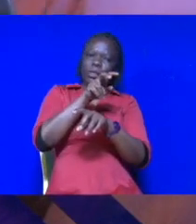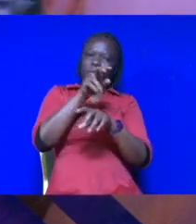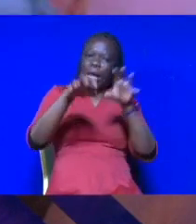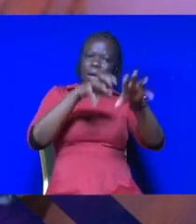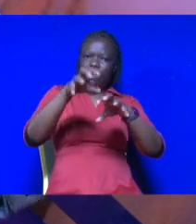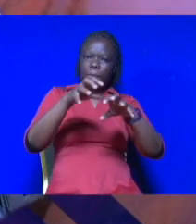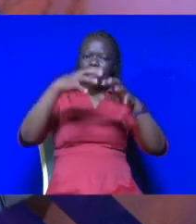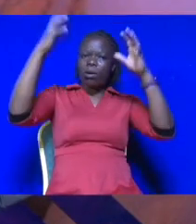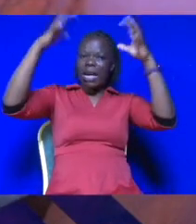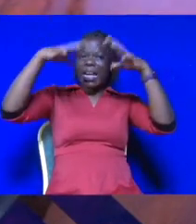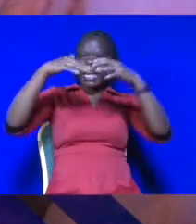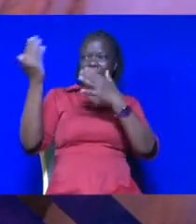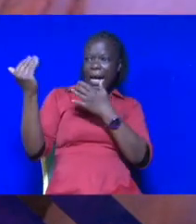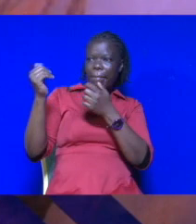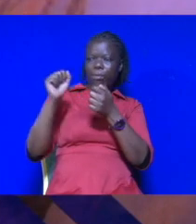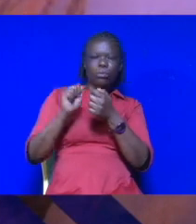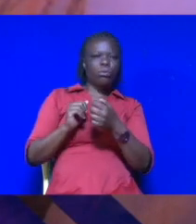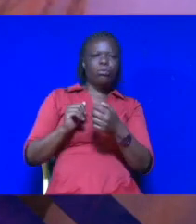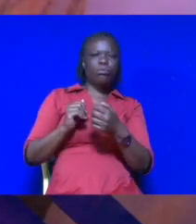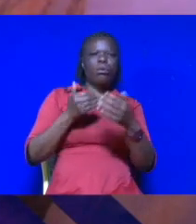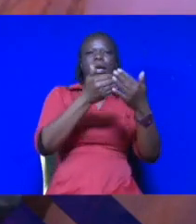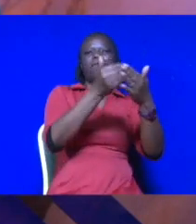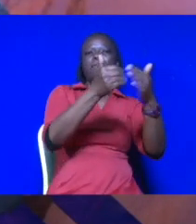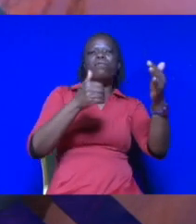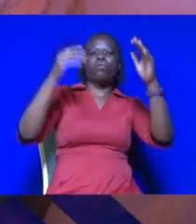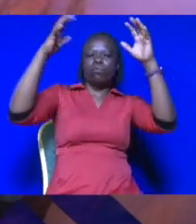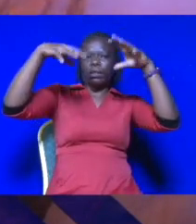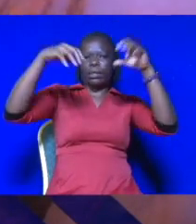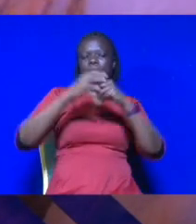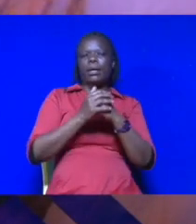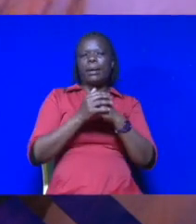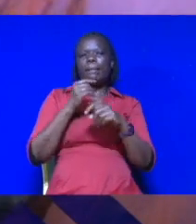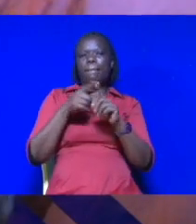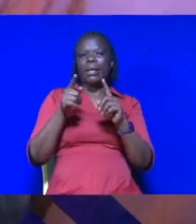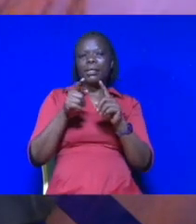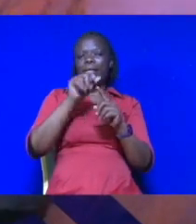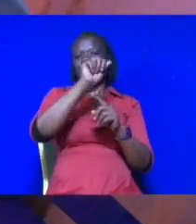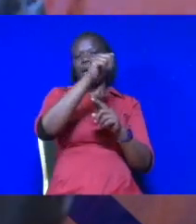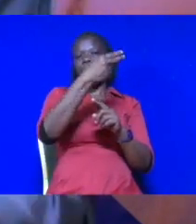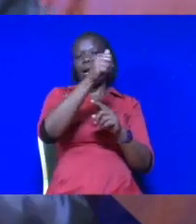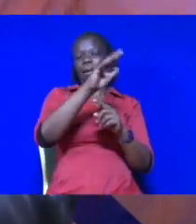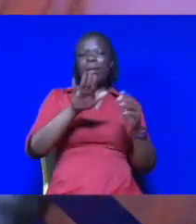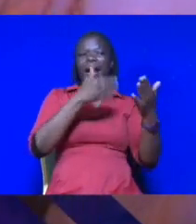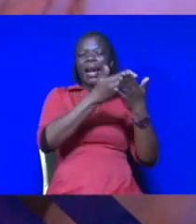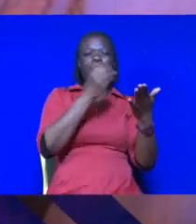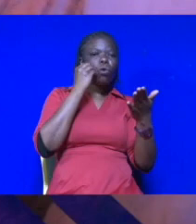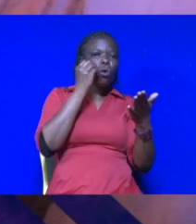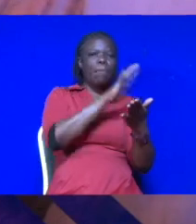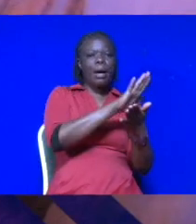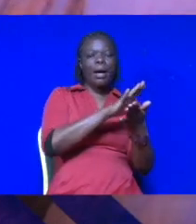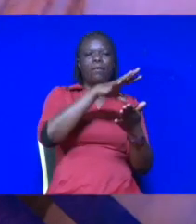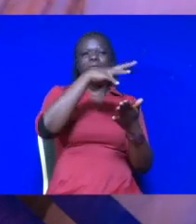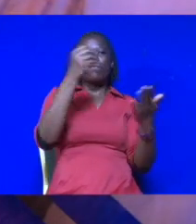mvua zisimkute huko. Lakini siri ya hapa ni ajabu. Nisikilizeni. Ahabu anafika nyumbani kwake,